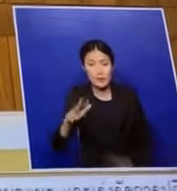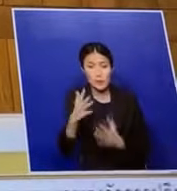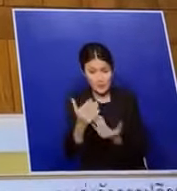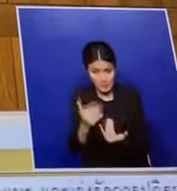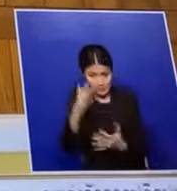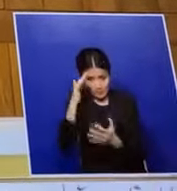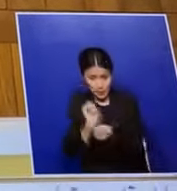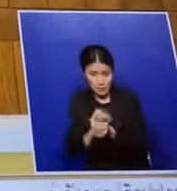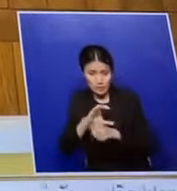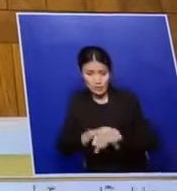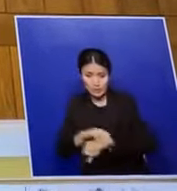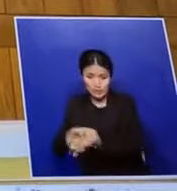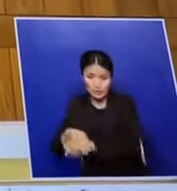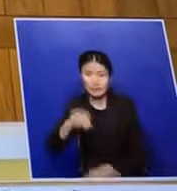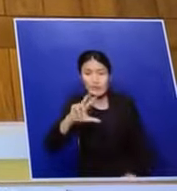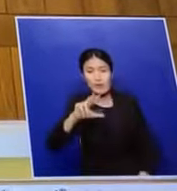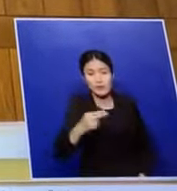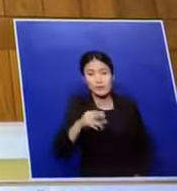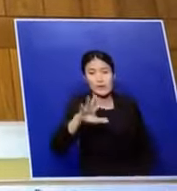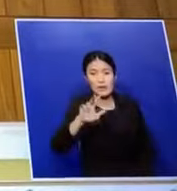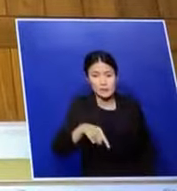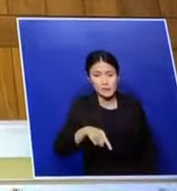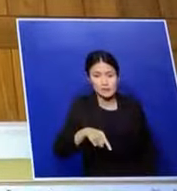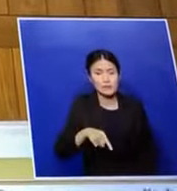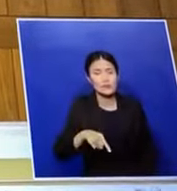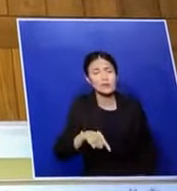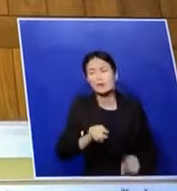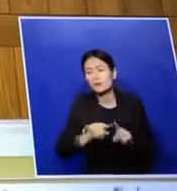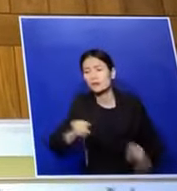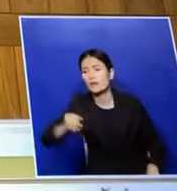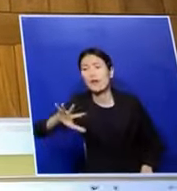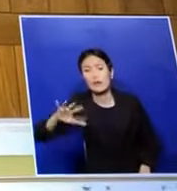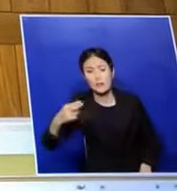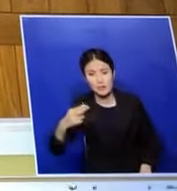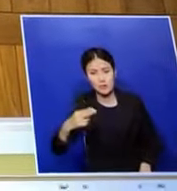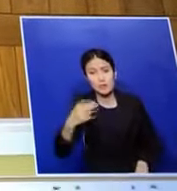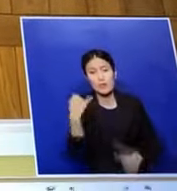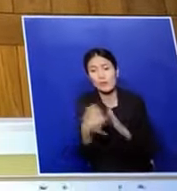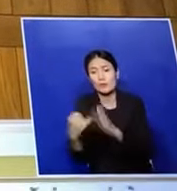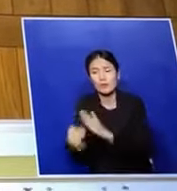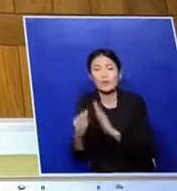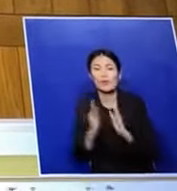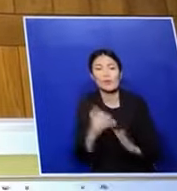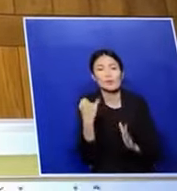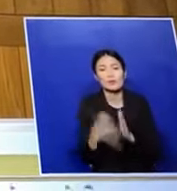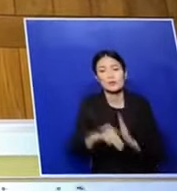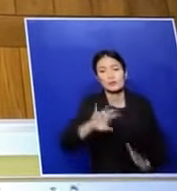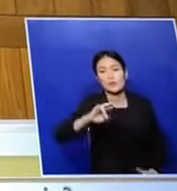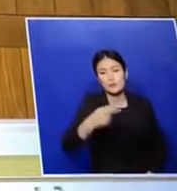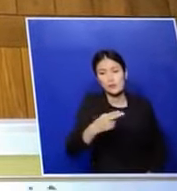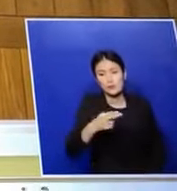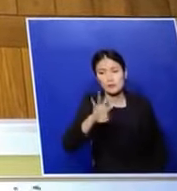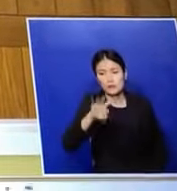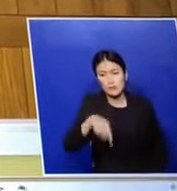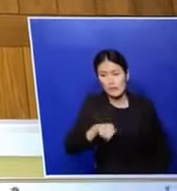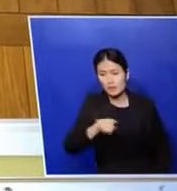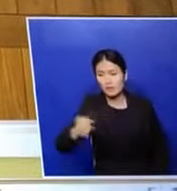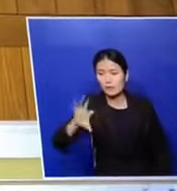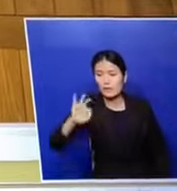ณ 35,000 ถึง 50,000 คดีมีผู้ต้องหา 74,000 ถึง 98,000 คน